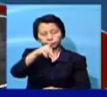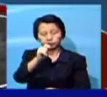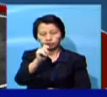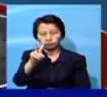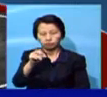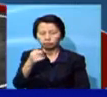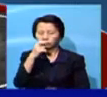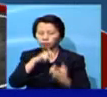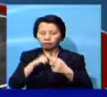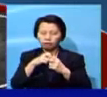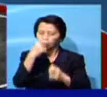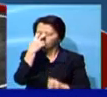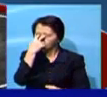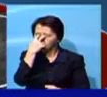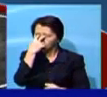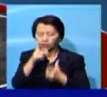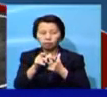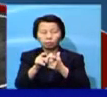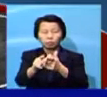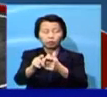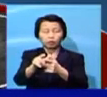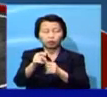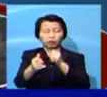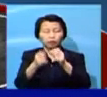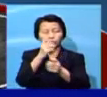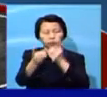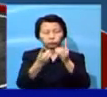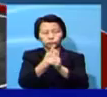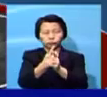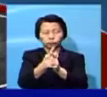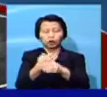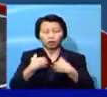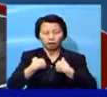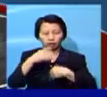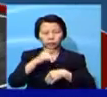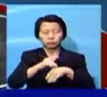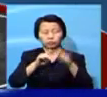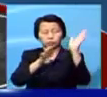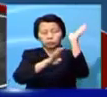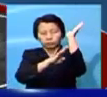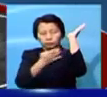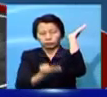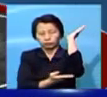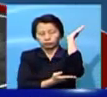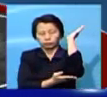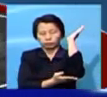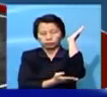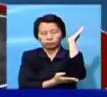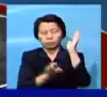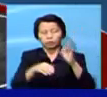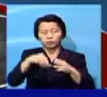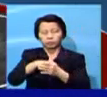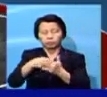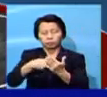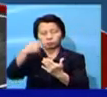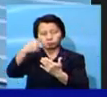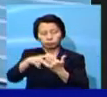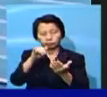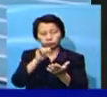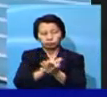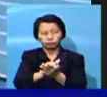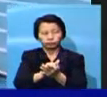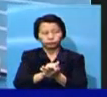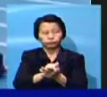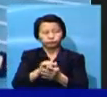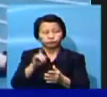penglihatan di kejuhanan olahraga para dunia kali kesembilan yang berlangsung di Dubai ameriah Arab bersatu dalam acara tersebut